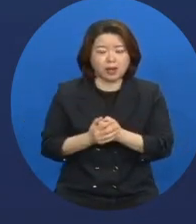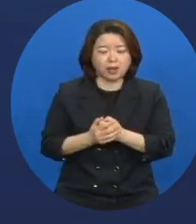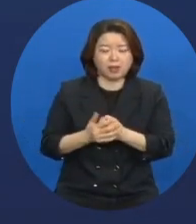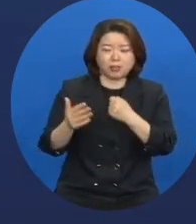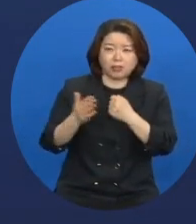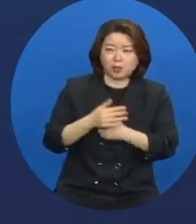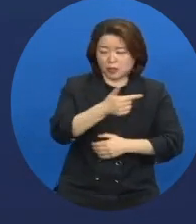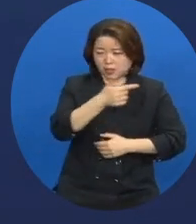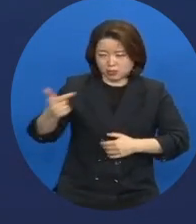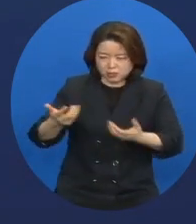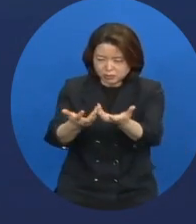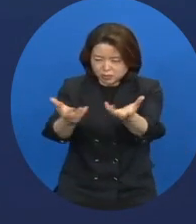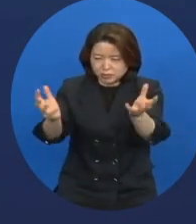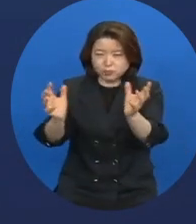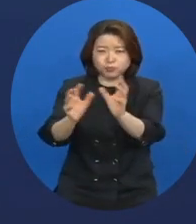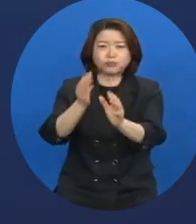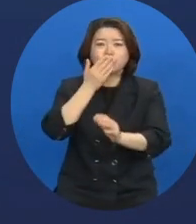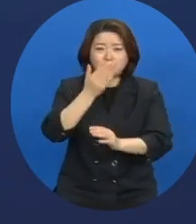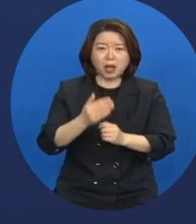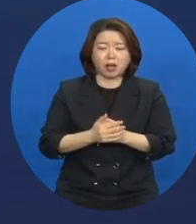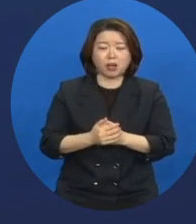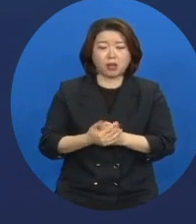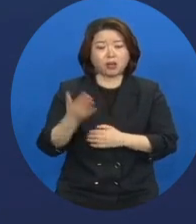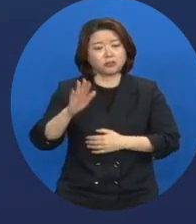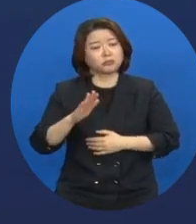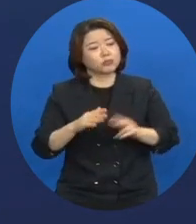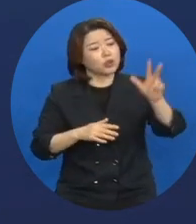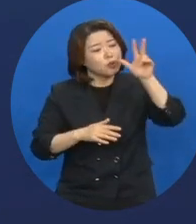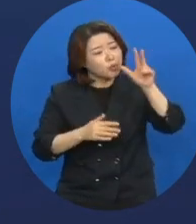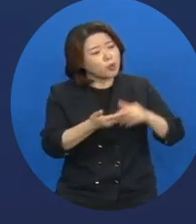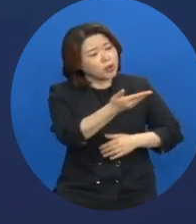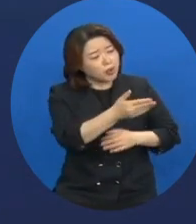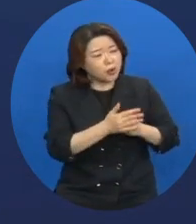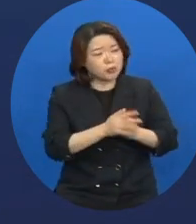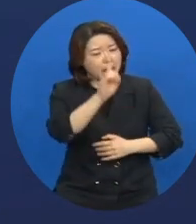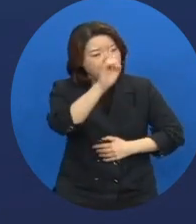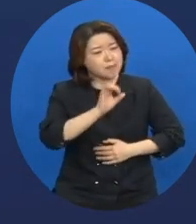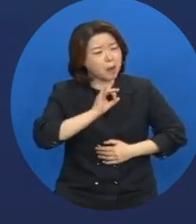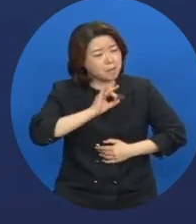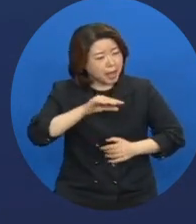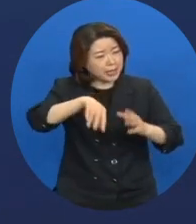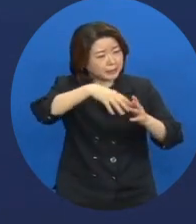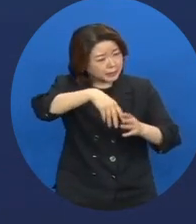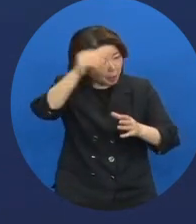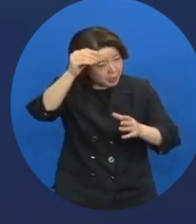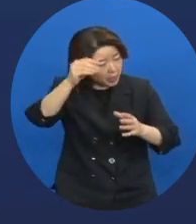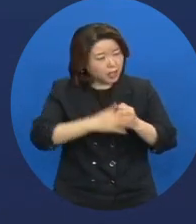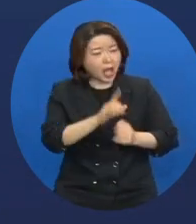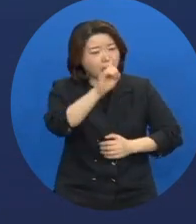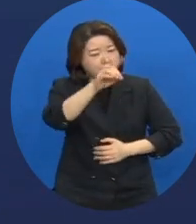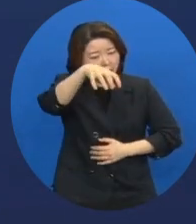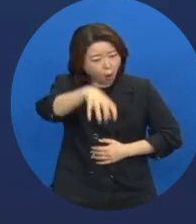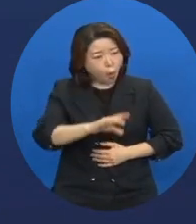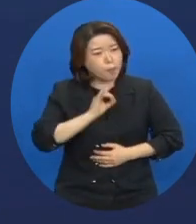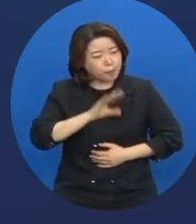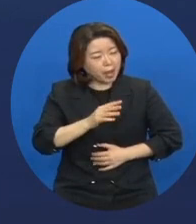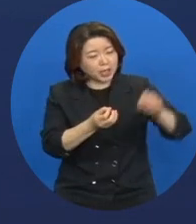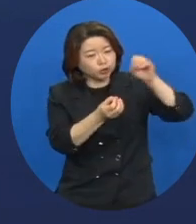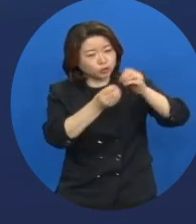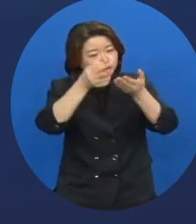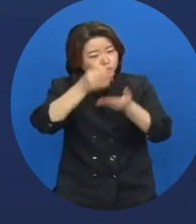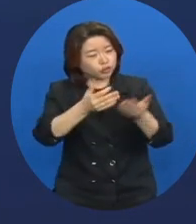되었는데 어른께서는 왜 우리에게 한 번만 제비를 뽑아서 한 몫만 유산으로 가지게